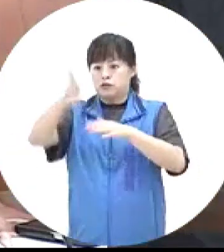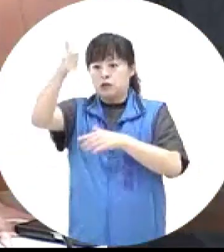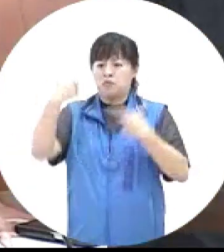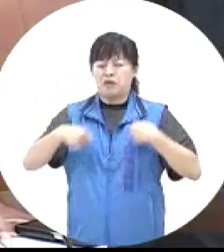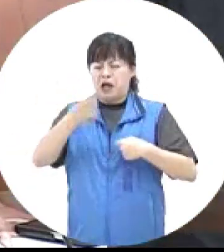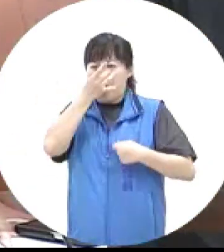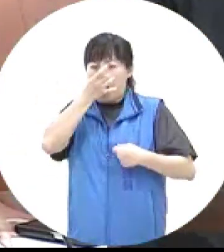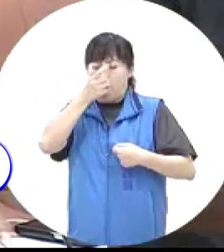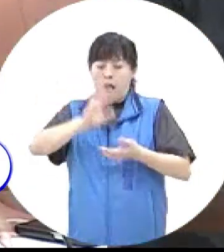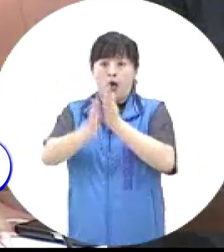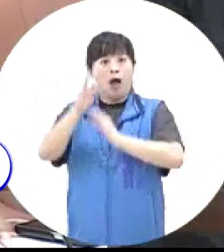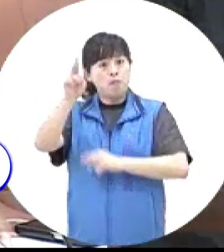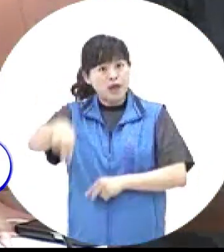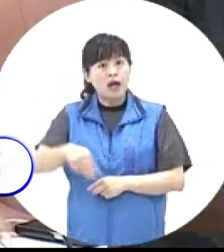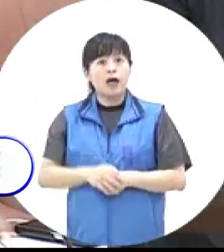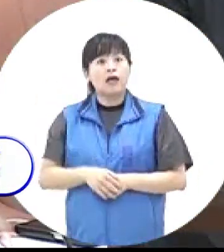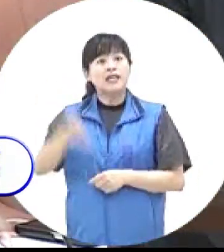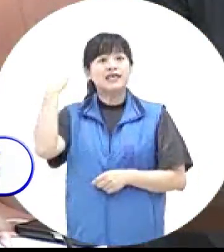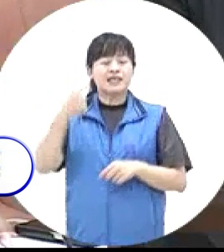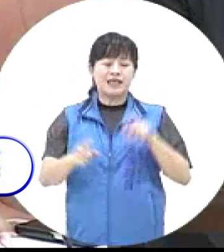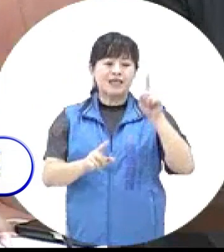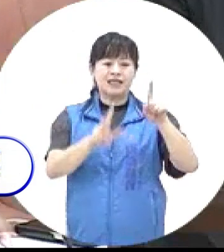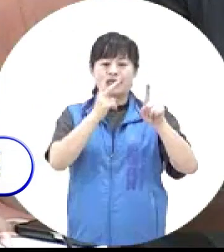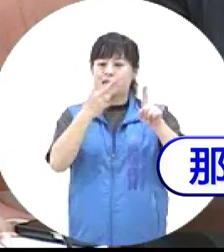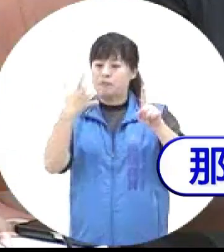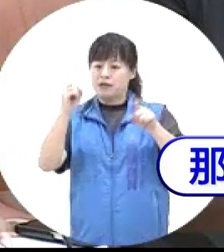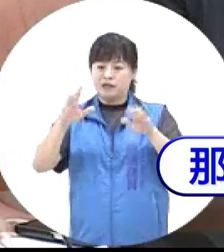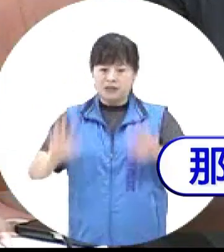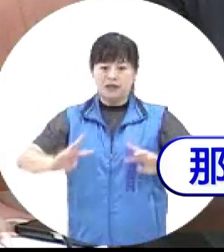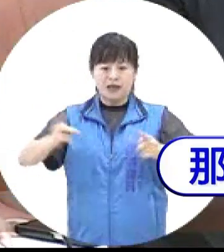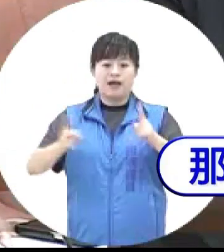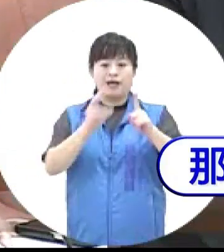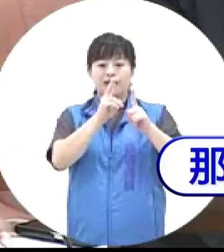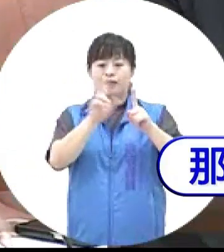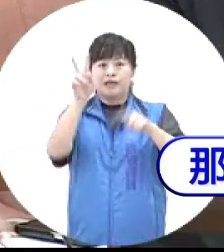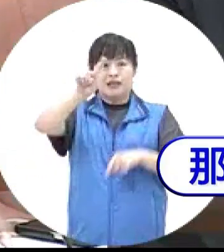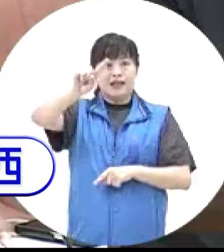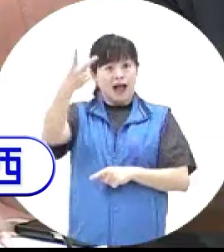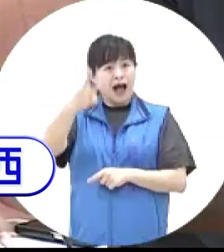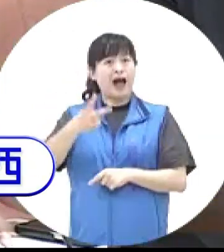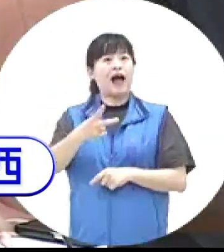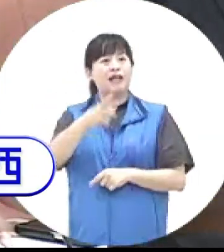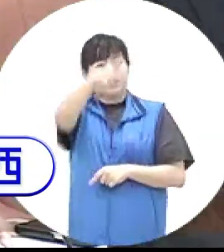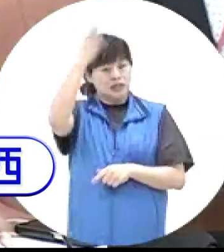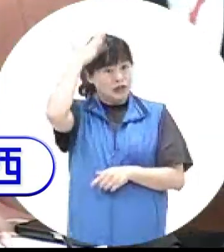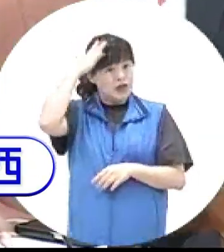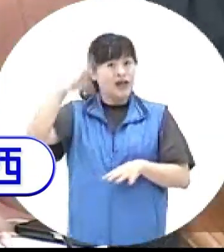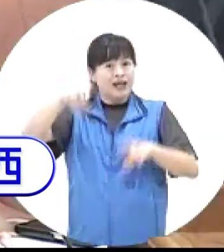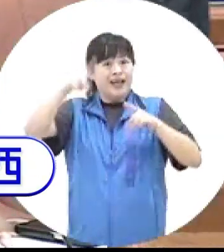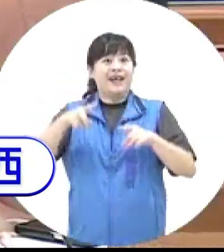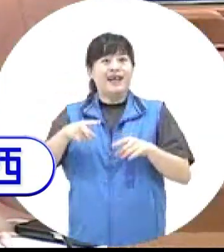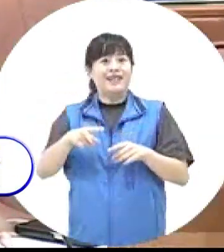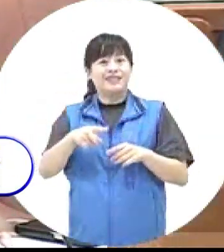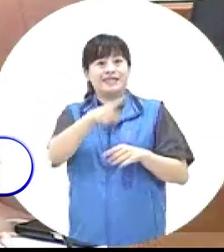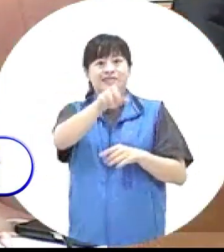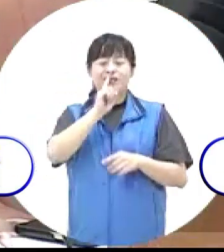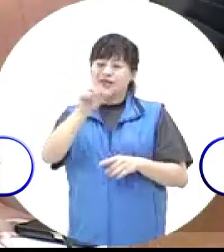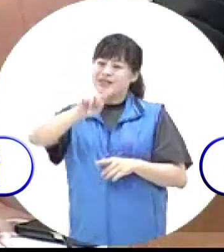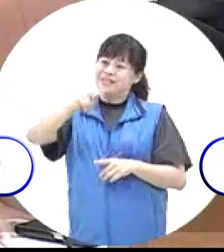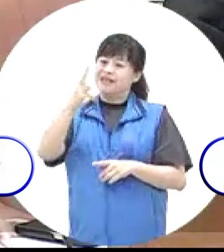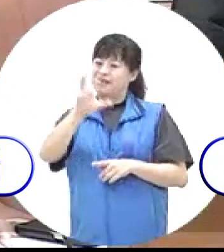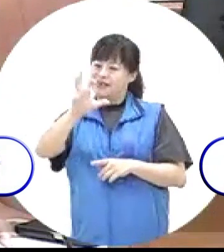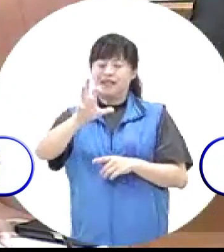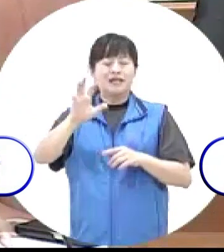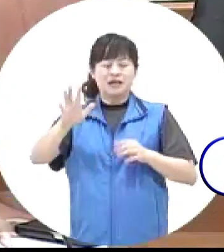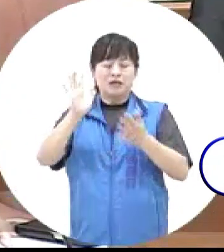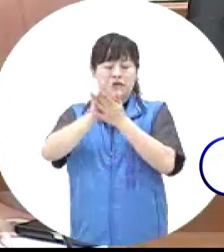可能哦。包含当时的1280，像有个1200等等。 那也是您开始带头啊，说林口要1280啊，后来